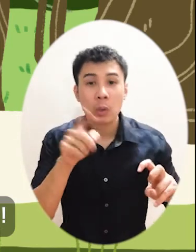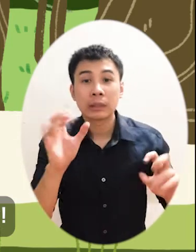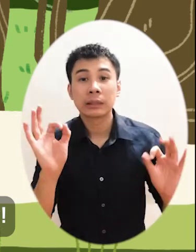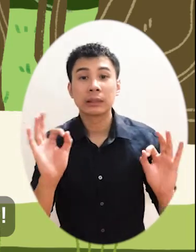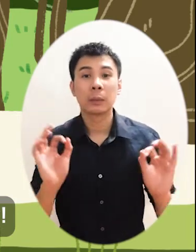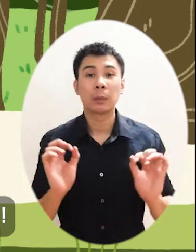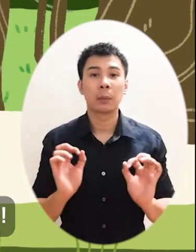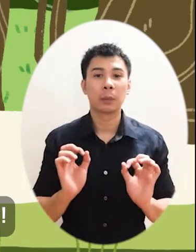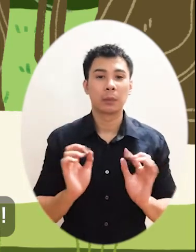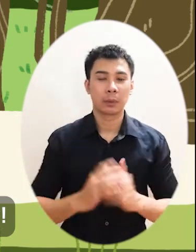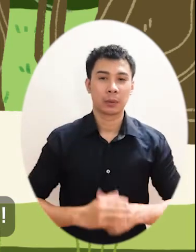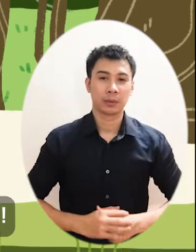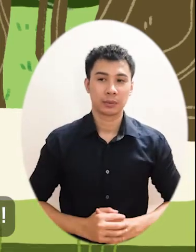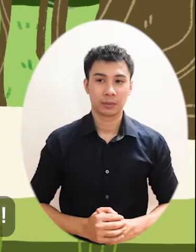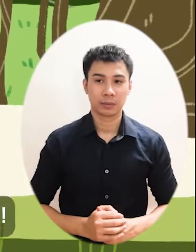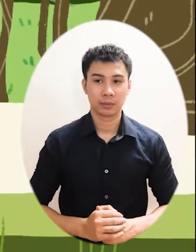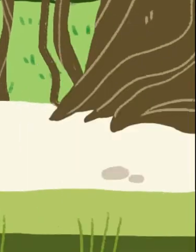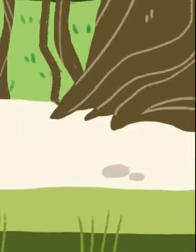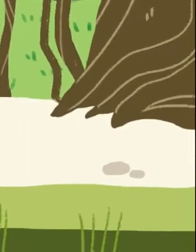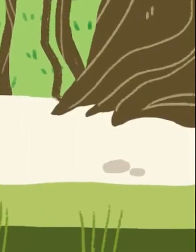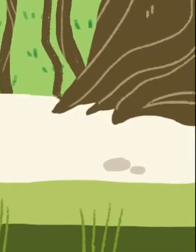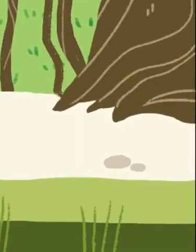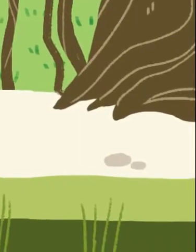nào. Hooray!